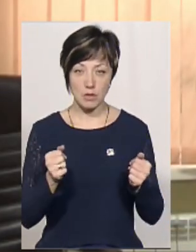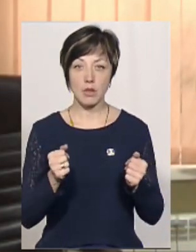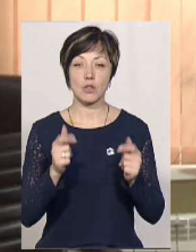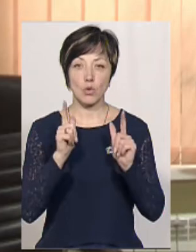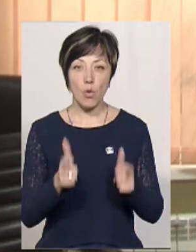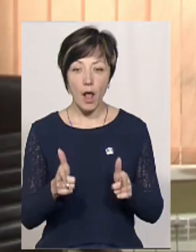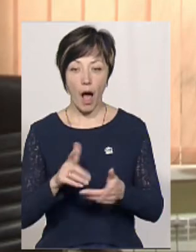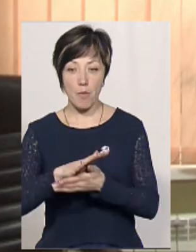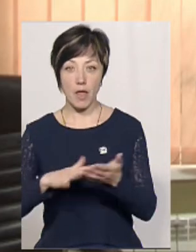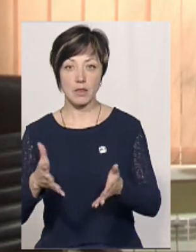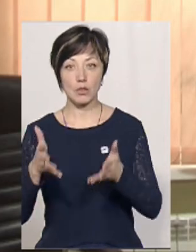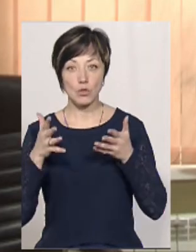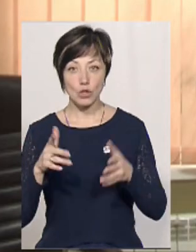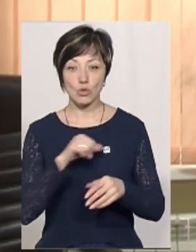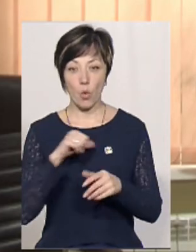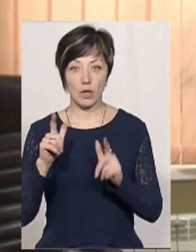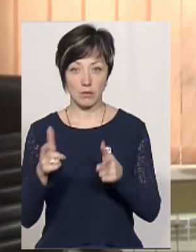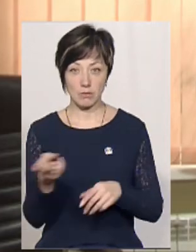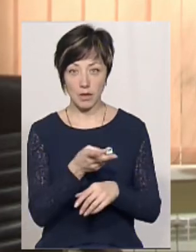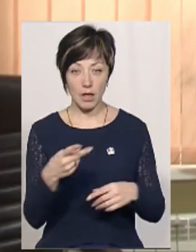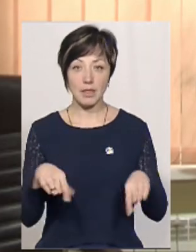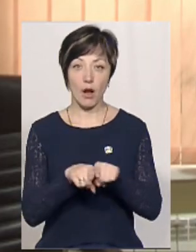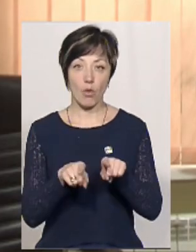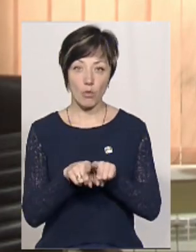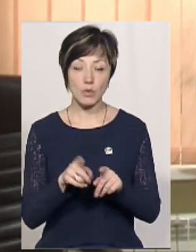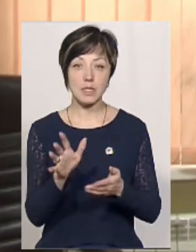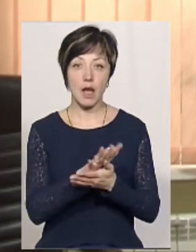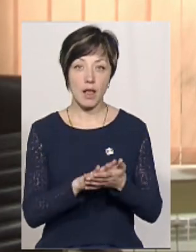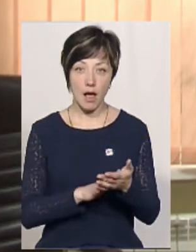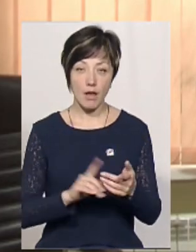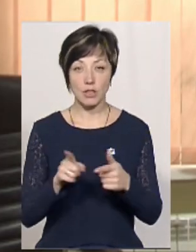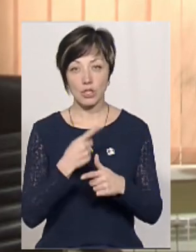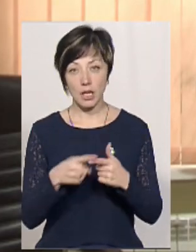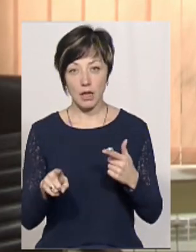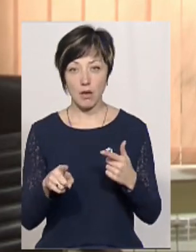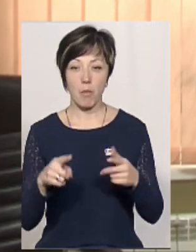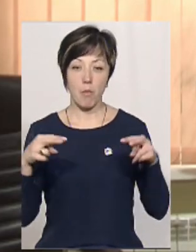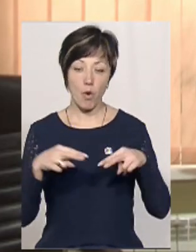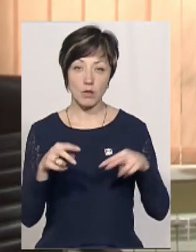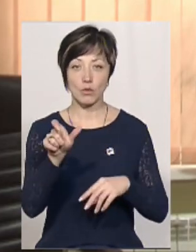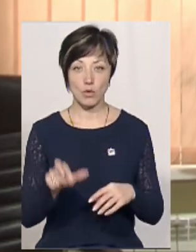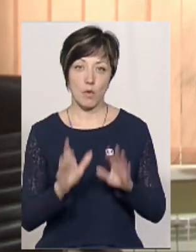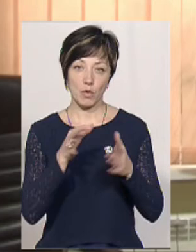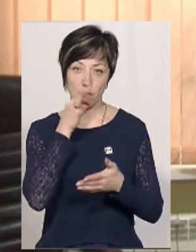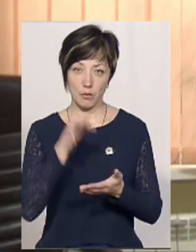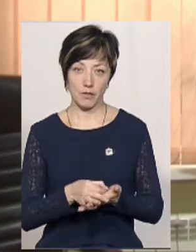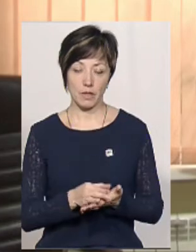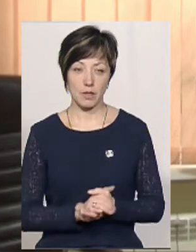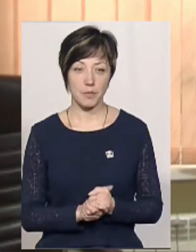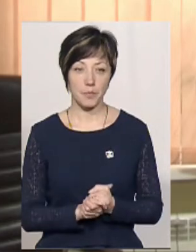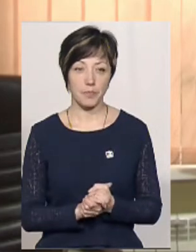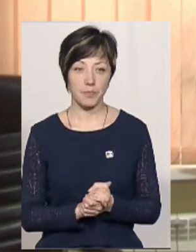що згода була добровільною, то за таку заяву чи за такі покази особа має нести відповідальність.